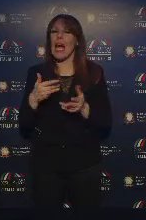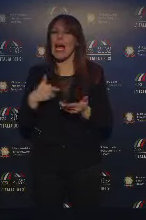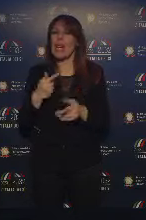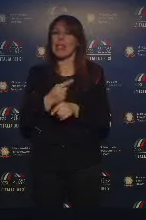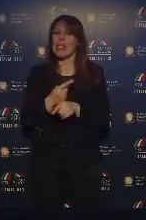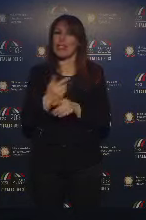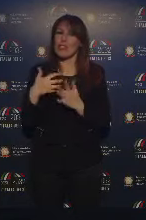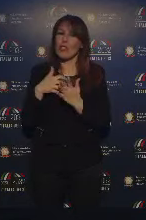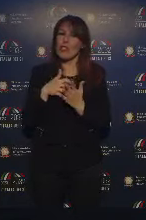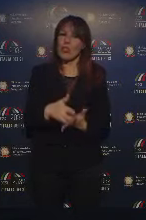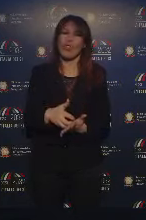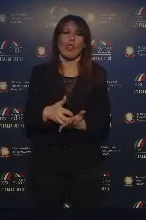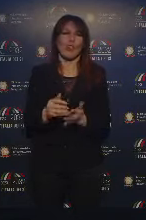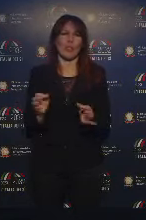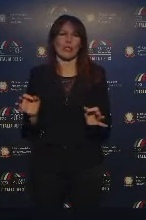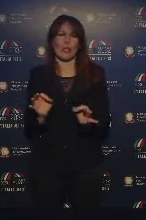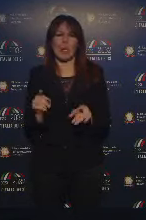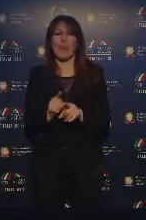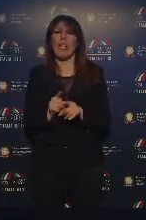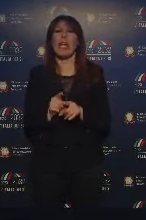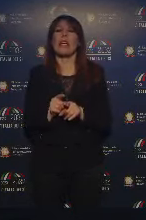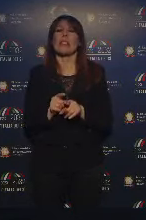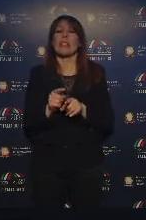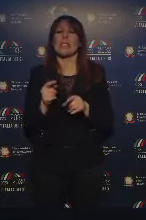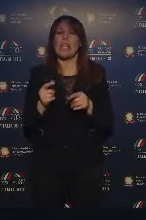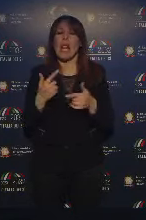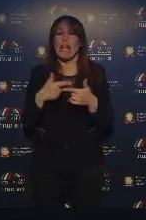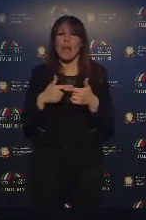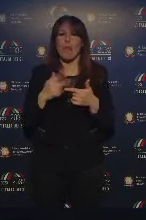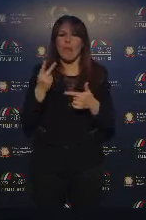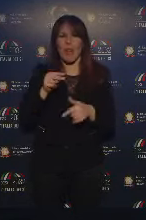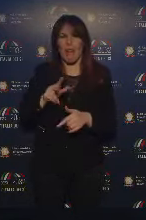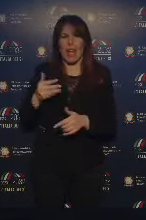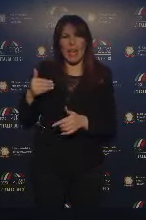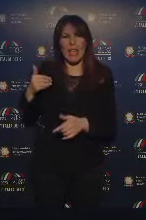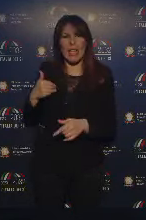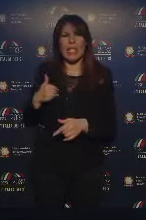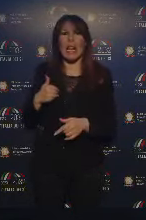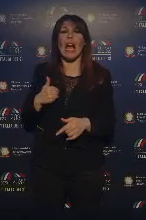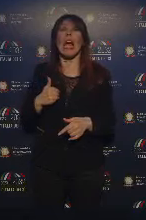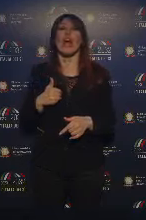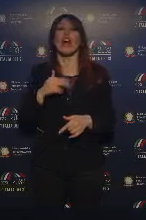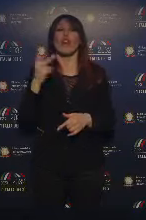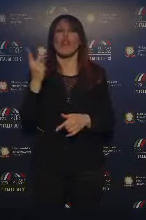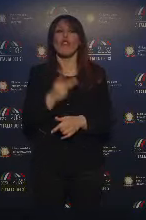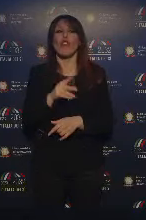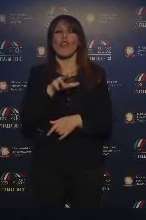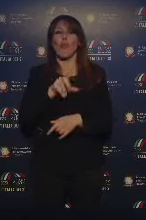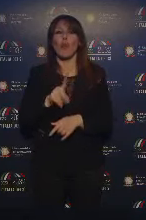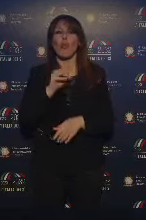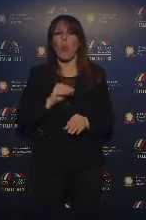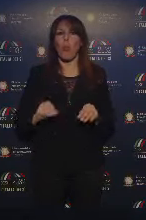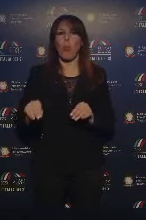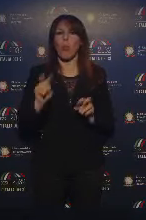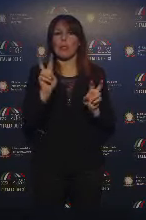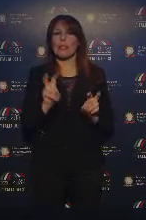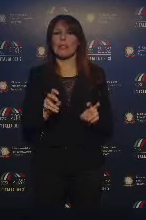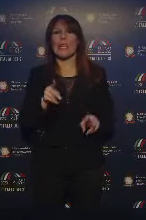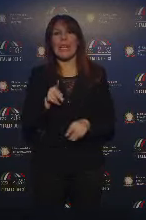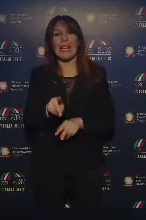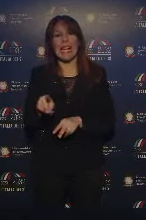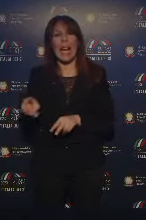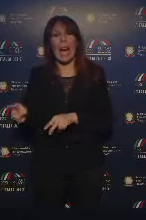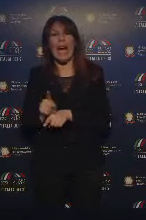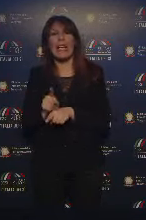2023 su tutta la rete autostradale italiana 851 punti di ricarica motivo per cui su 40 milioni di autovetture in